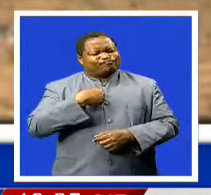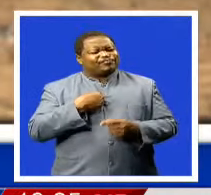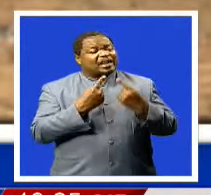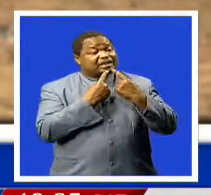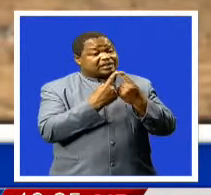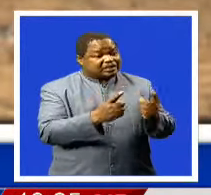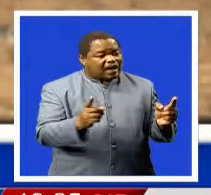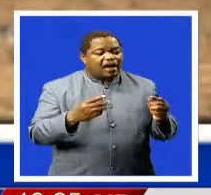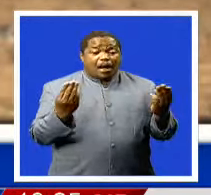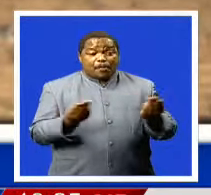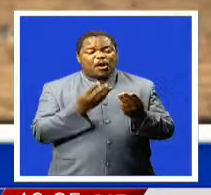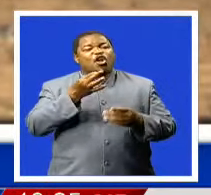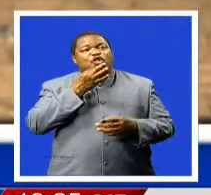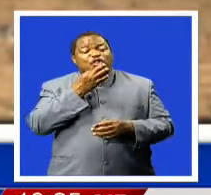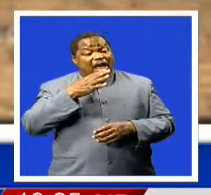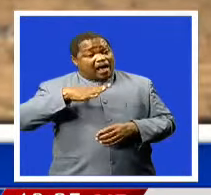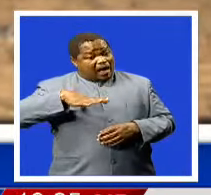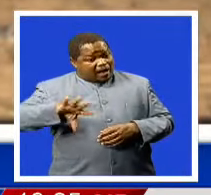nabangathola noma